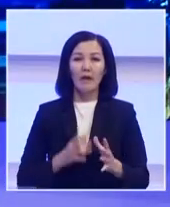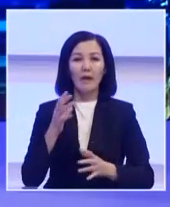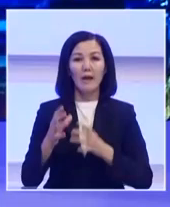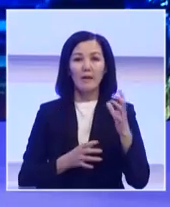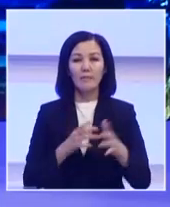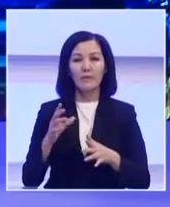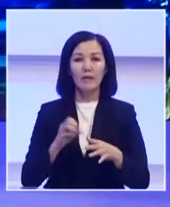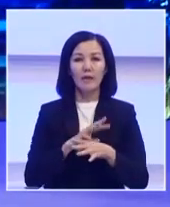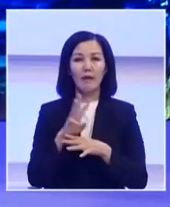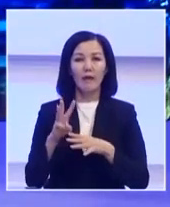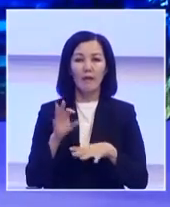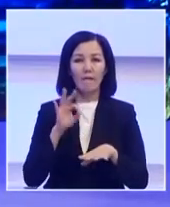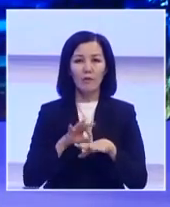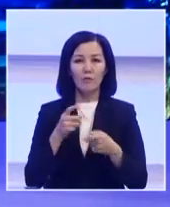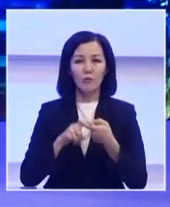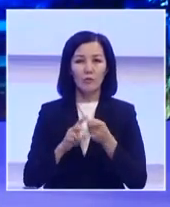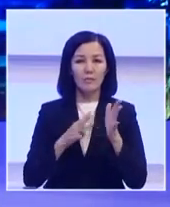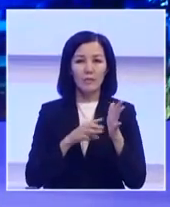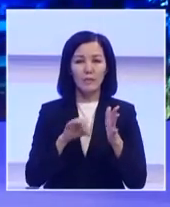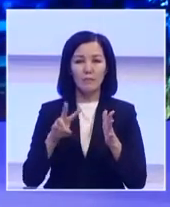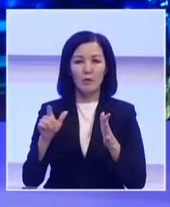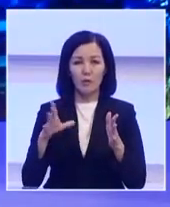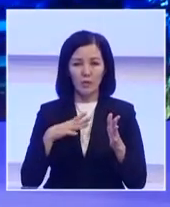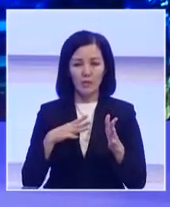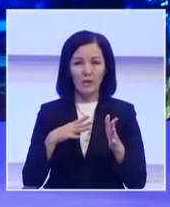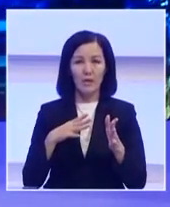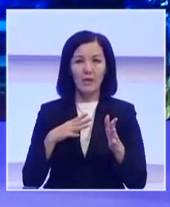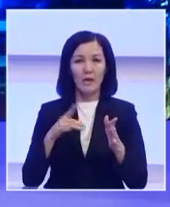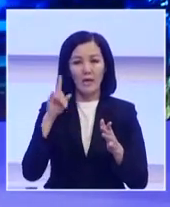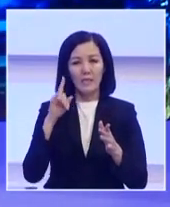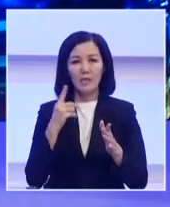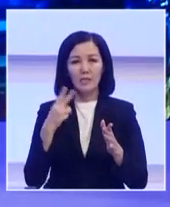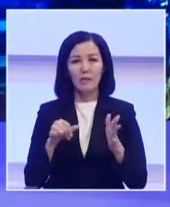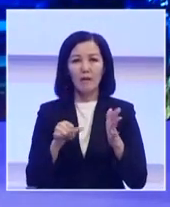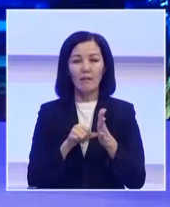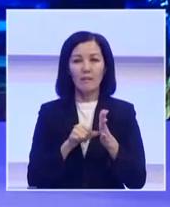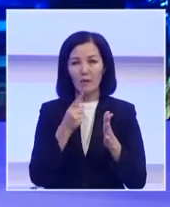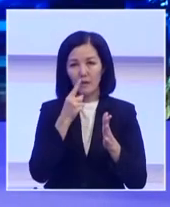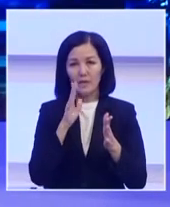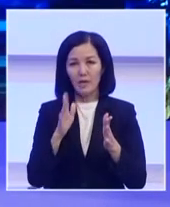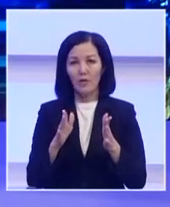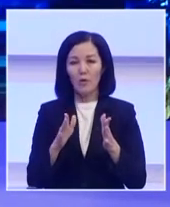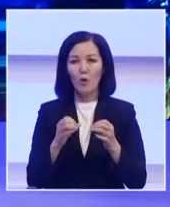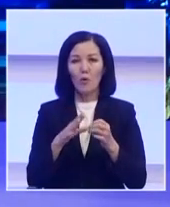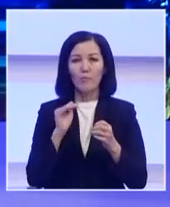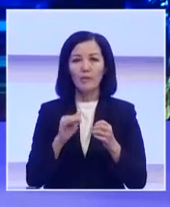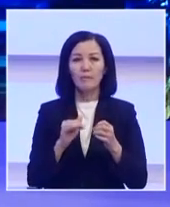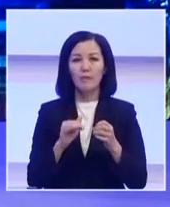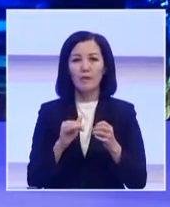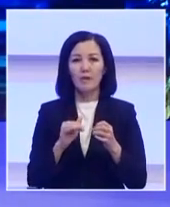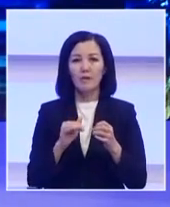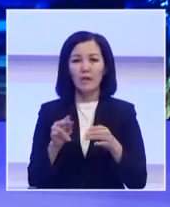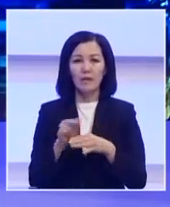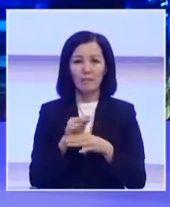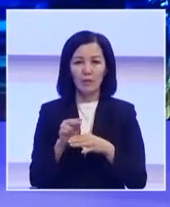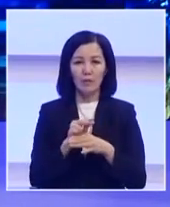Әлемде коронавирус жұқтырғандар саны 8 миллионға жетті, ал елімізде 26 мыңға таяу. Оның 15 мыңға жуығы